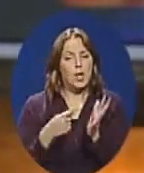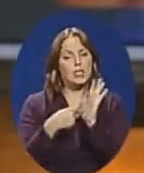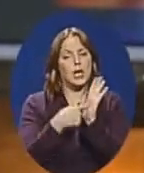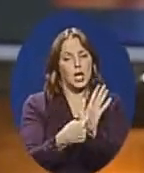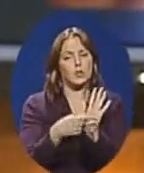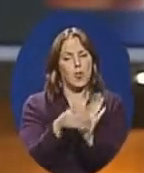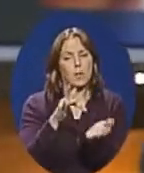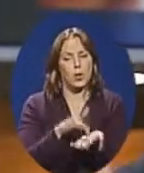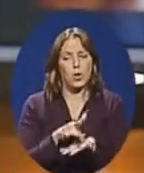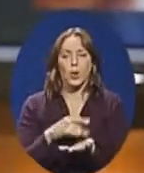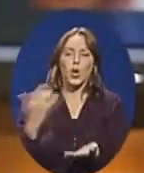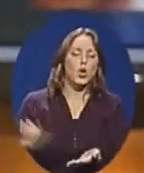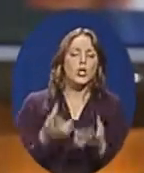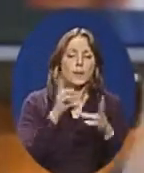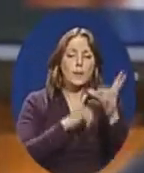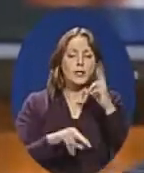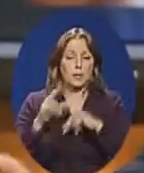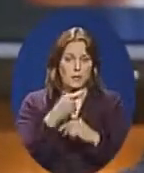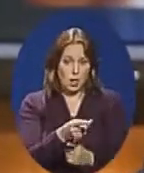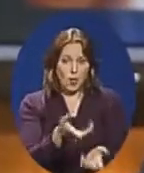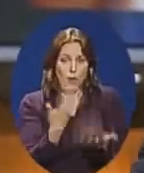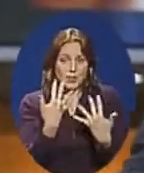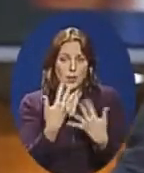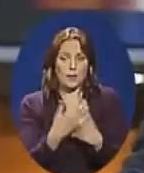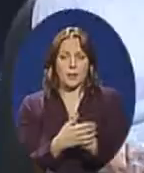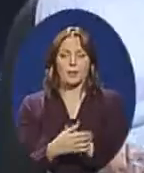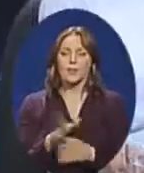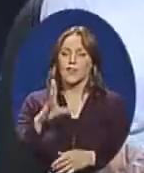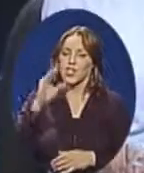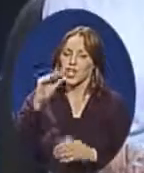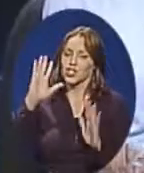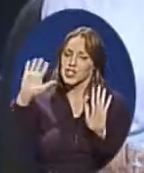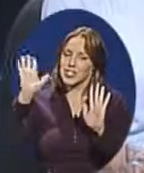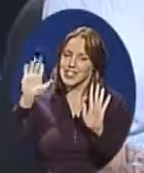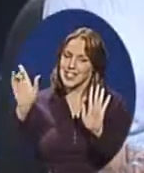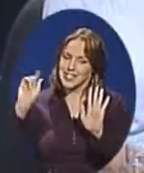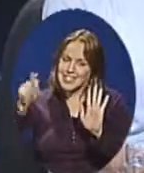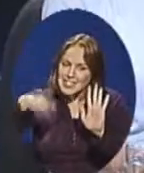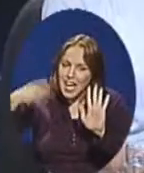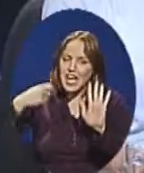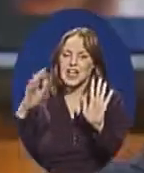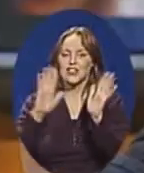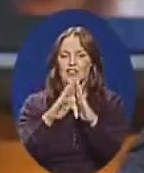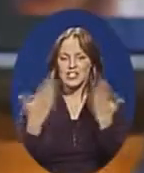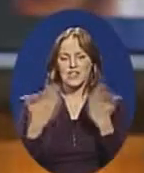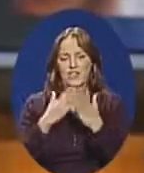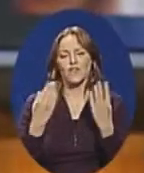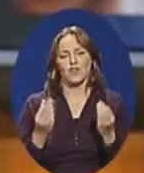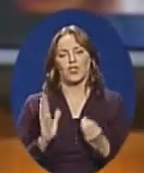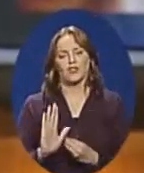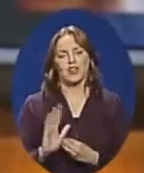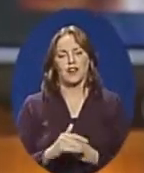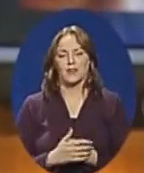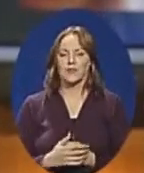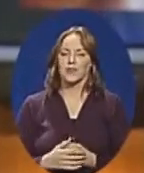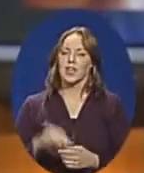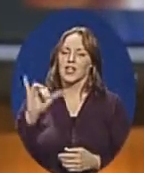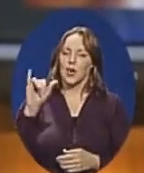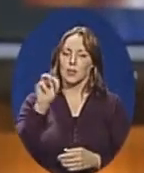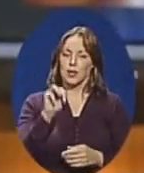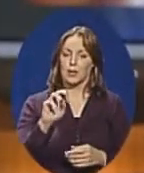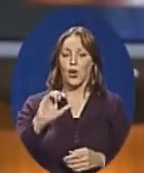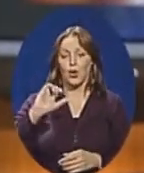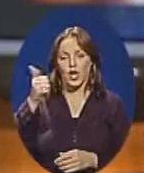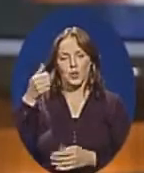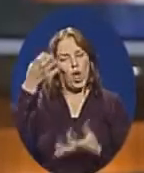המקום. אנחנו כל הזמן מדברים על זה וגם הוא מספר על זה. ויש את הסרט, ויש את הסרט. ויש את הסרט, ויש את הסרט, וזה טוב שכך. ירון מאירו, קודם